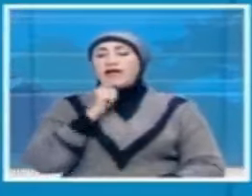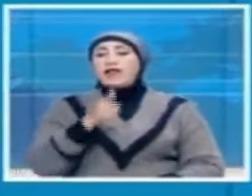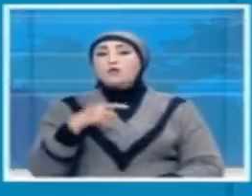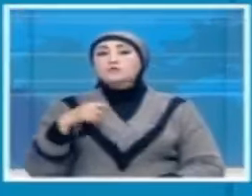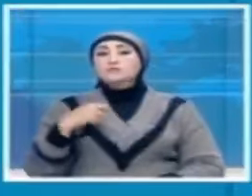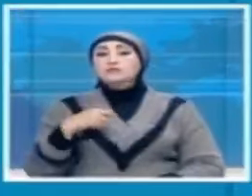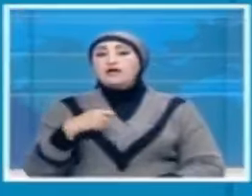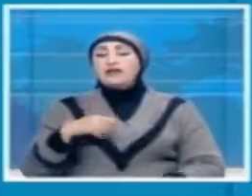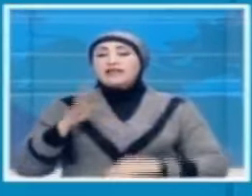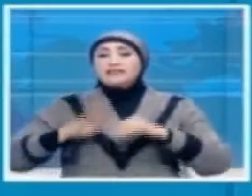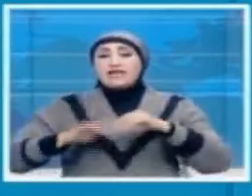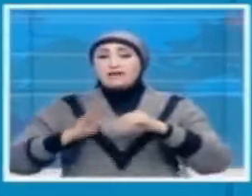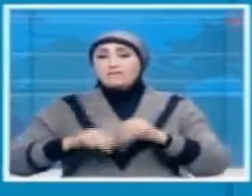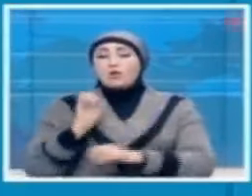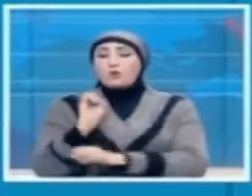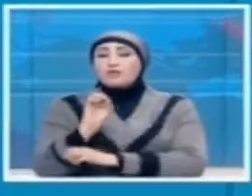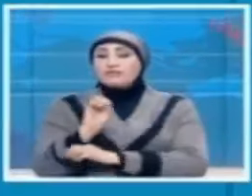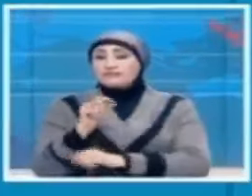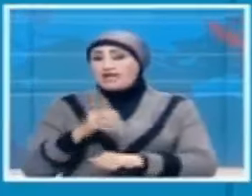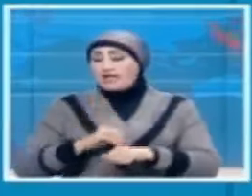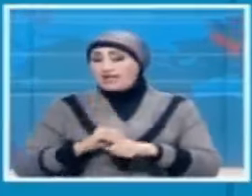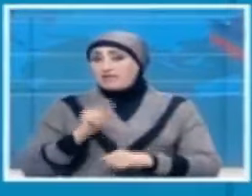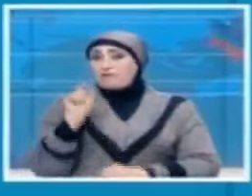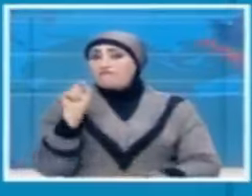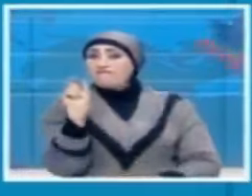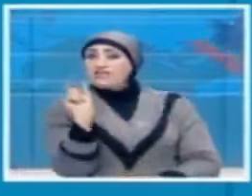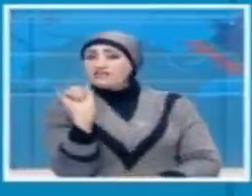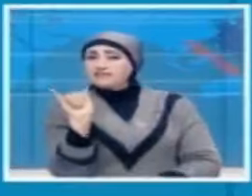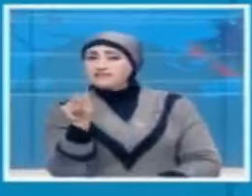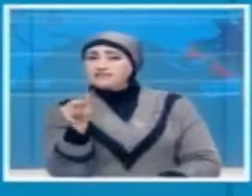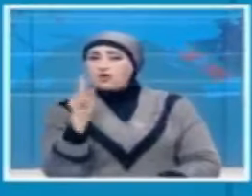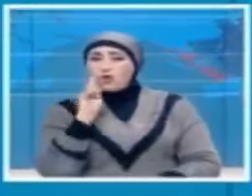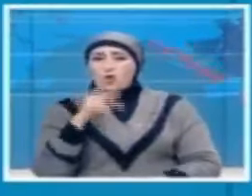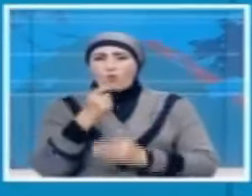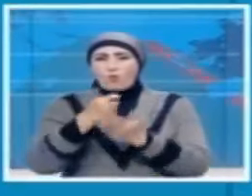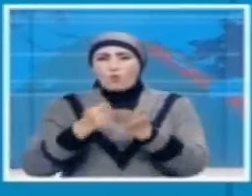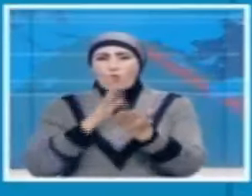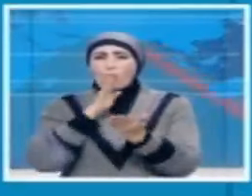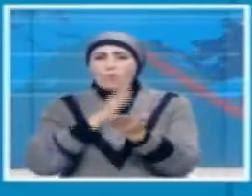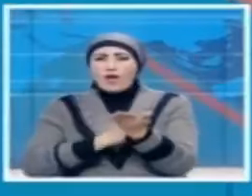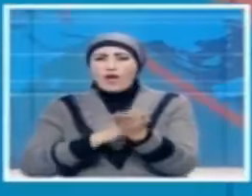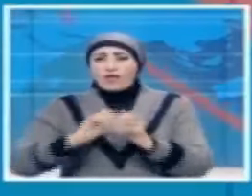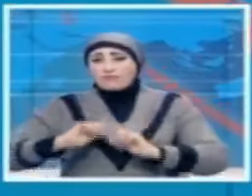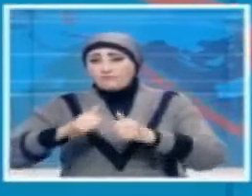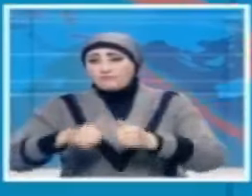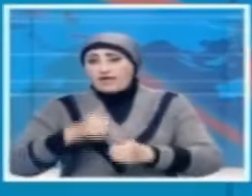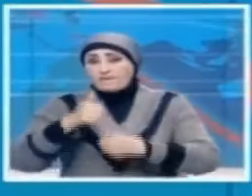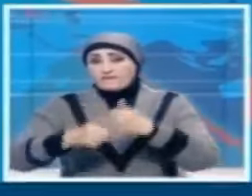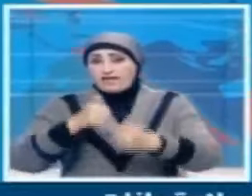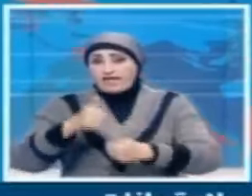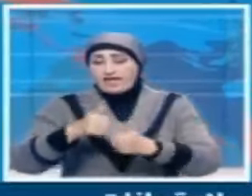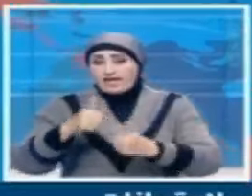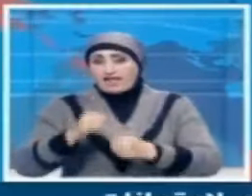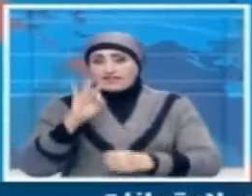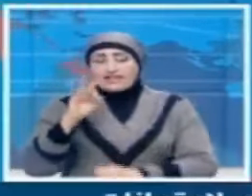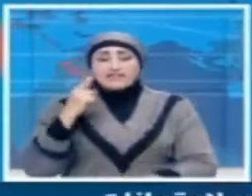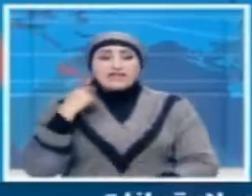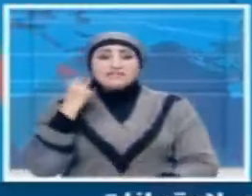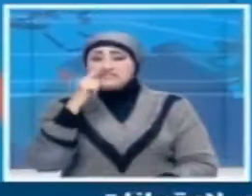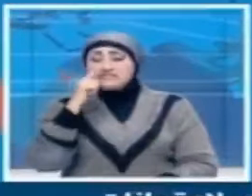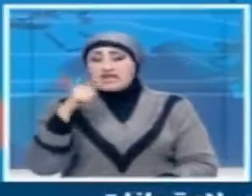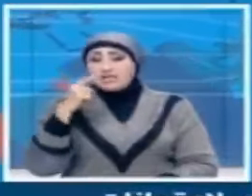أعلنت وزارة التربية والتعليم والتعليم الفني إتاحة تسجيل استمارات التقدم لامتحانات شهادة الثانوية